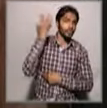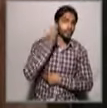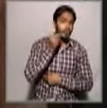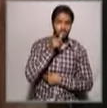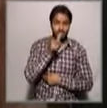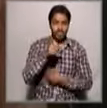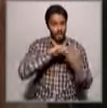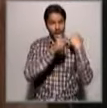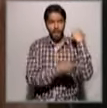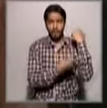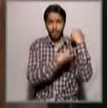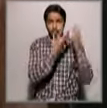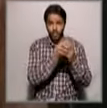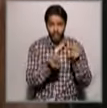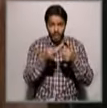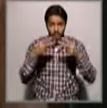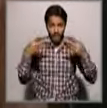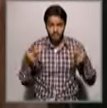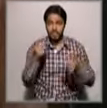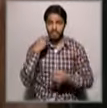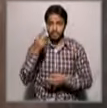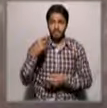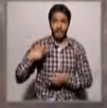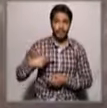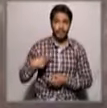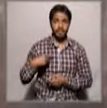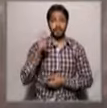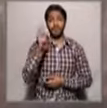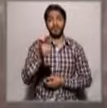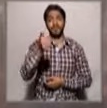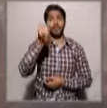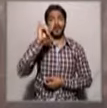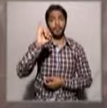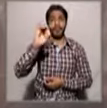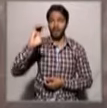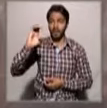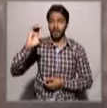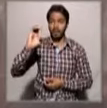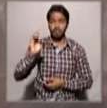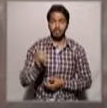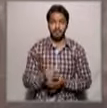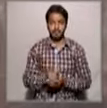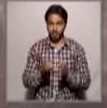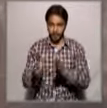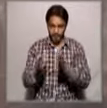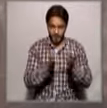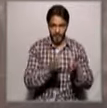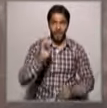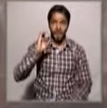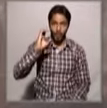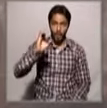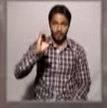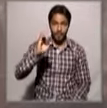لعلها حامل يعني في أنثى ولا حاجة هذه أحاديث نفس والخواطر ليست دليلا